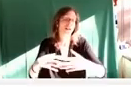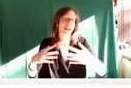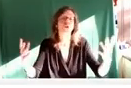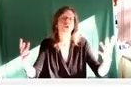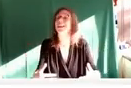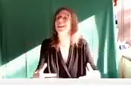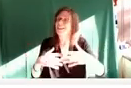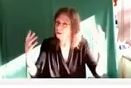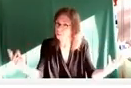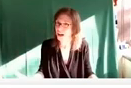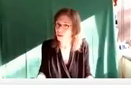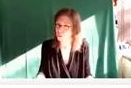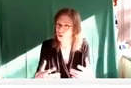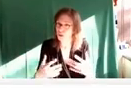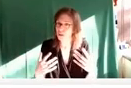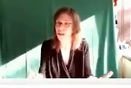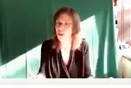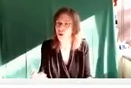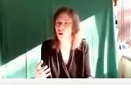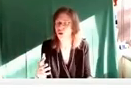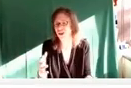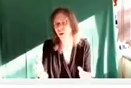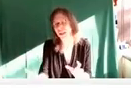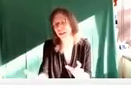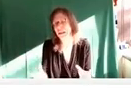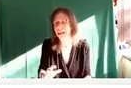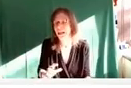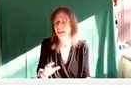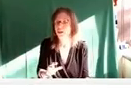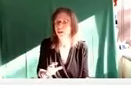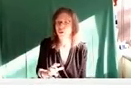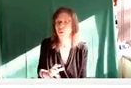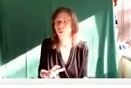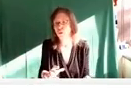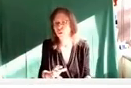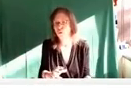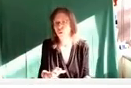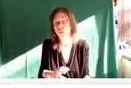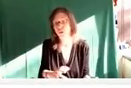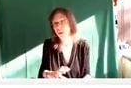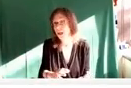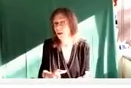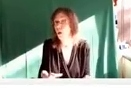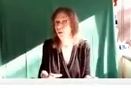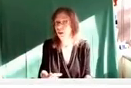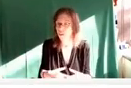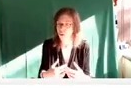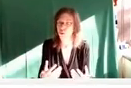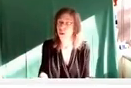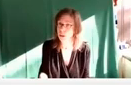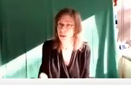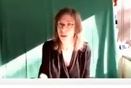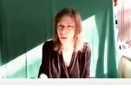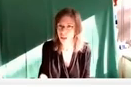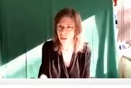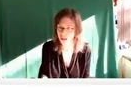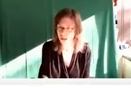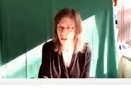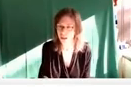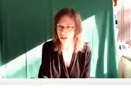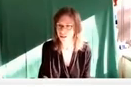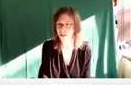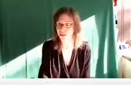pour assurer la transparence de sa méthodologie. Donc, les enjeux sont aussi importants, puis il y a aussi des